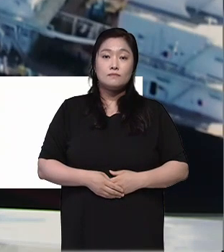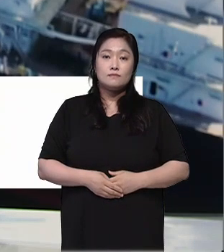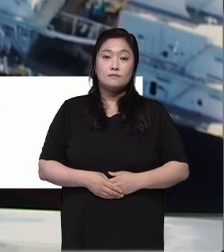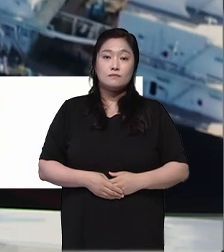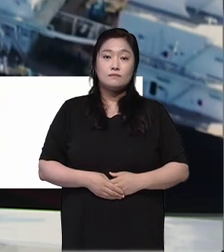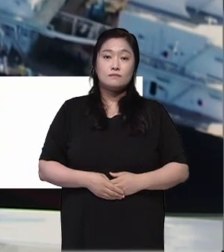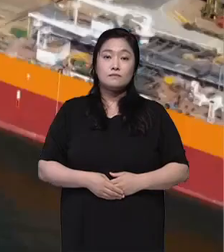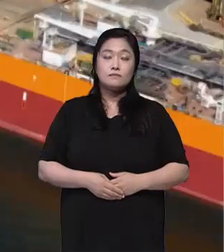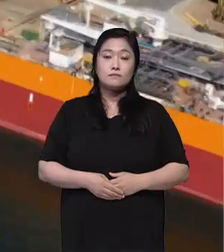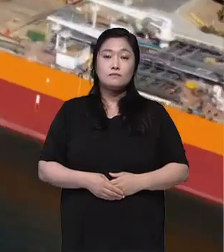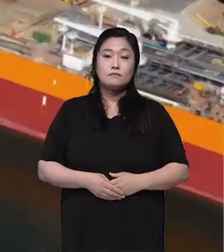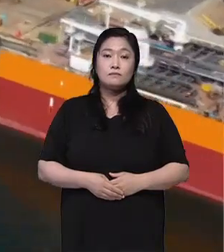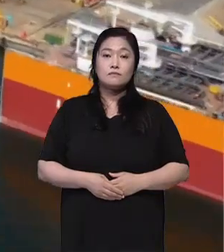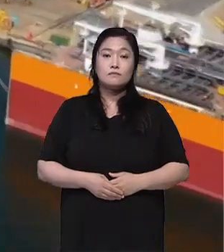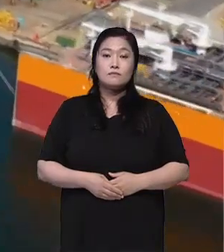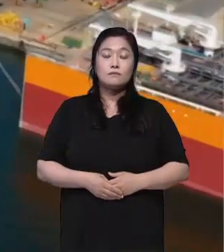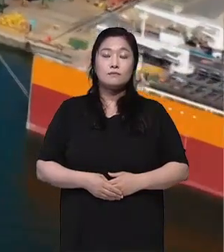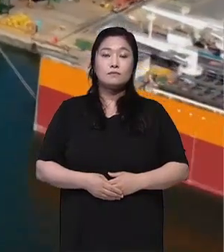보도입니다.